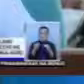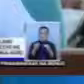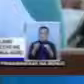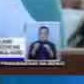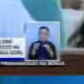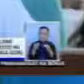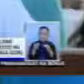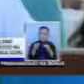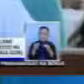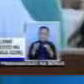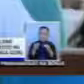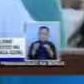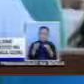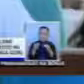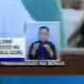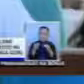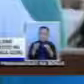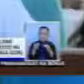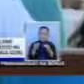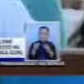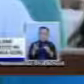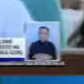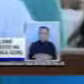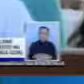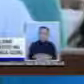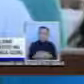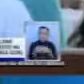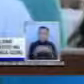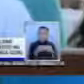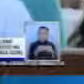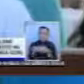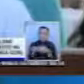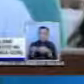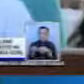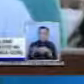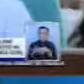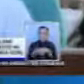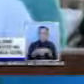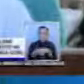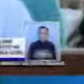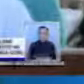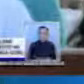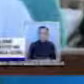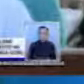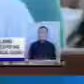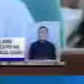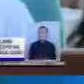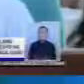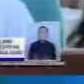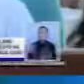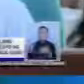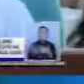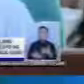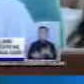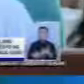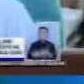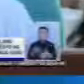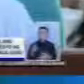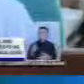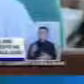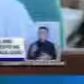Kababoy nito. Binababoy mo yung standard ng gobyerno. Of... the price from 30,000